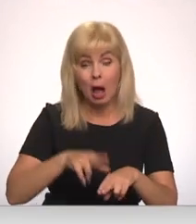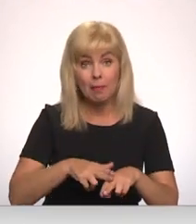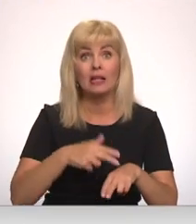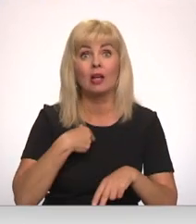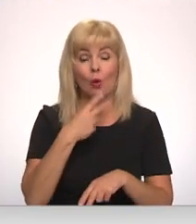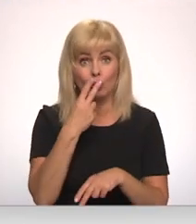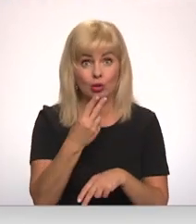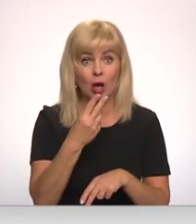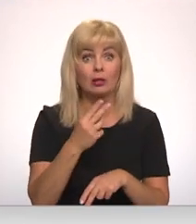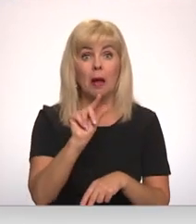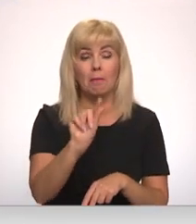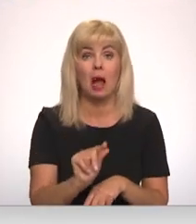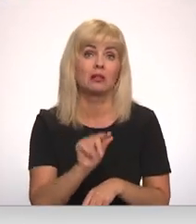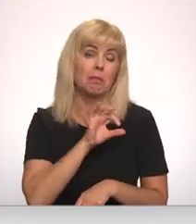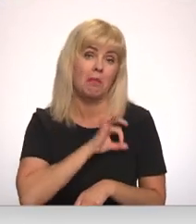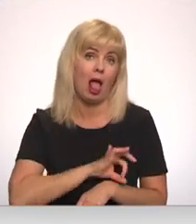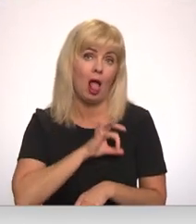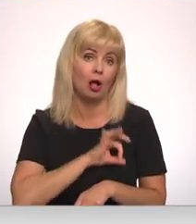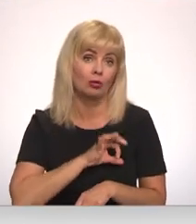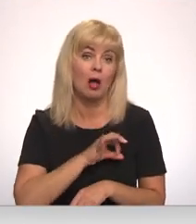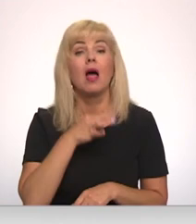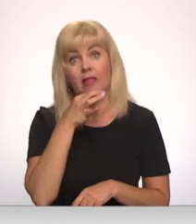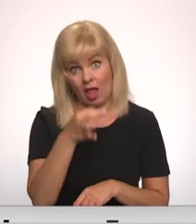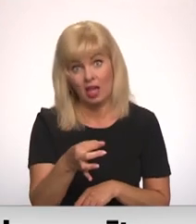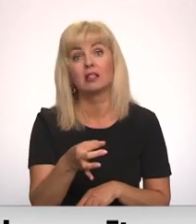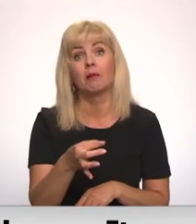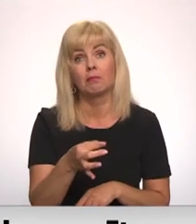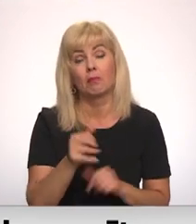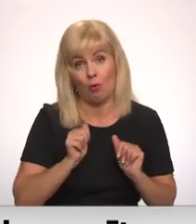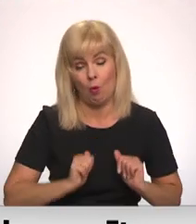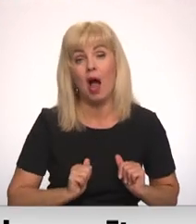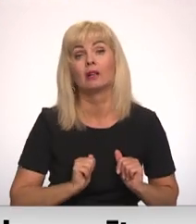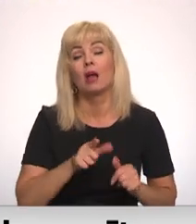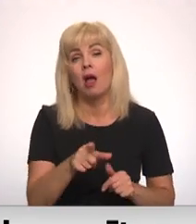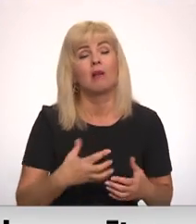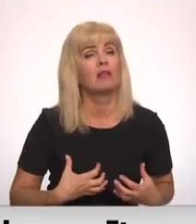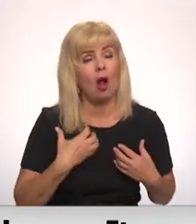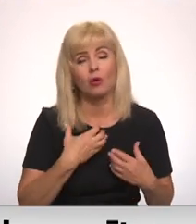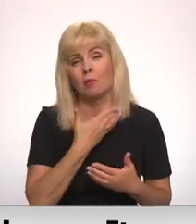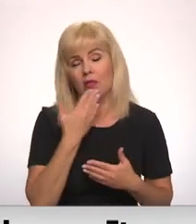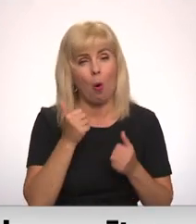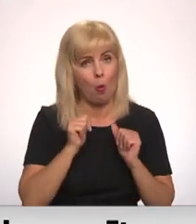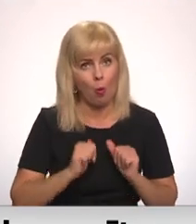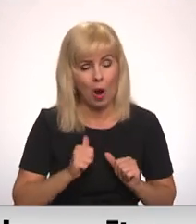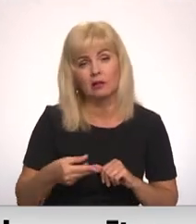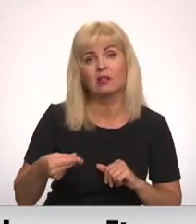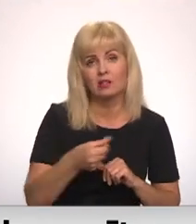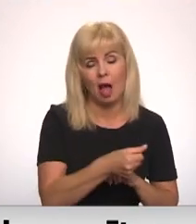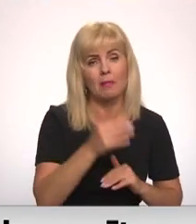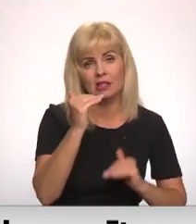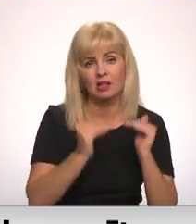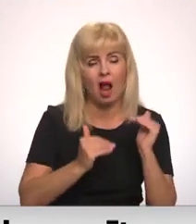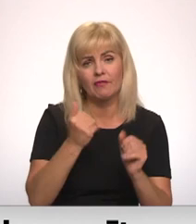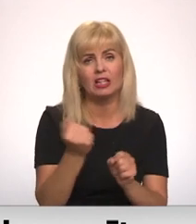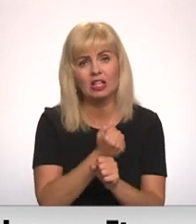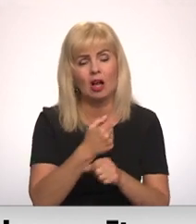uzskatu, ka es bišķiņu pamaz pelnu, teiksim tā. Un man šī drausmīgā negodība, samaksas grafika,